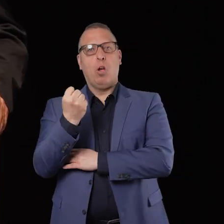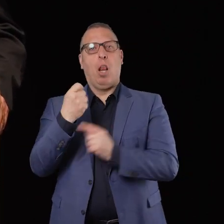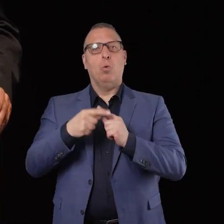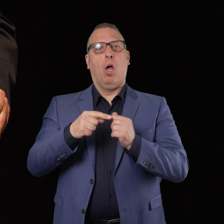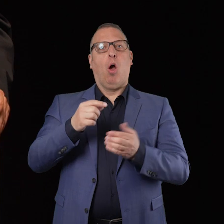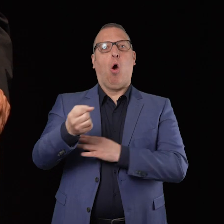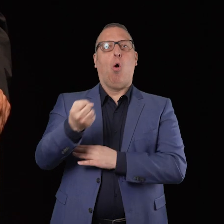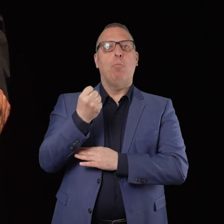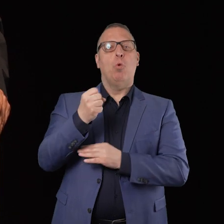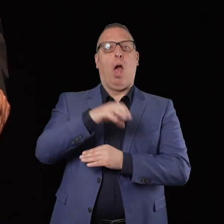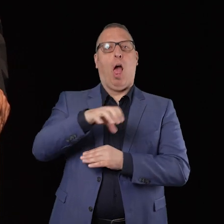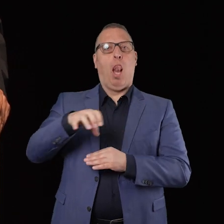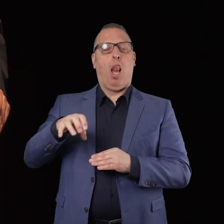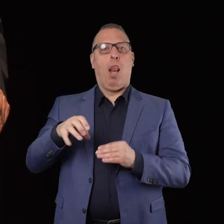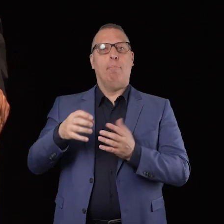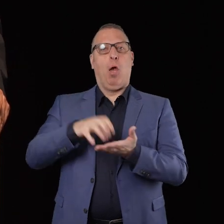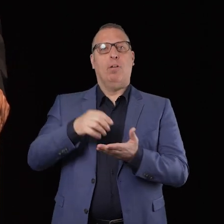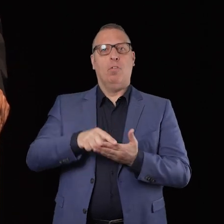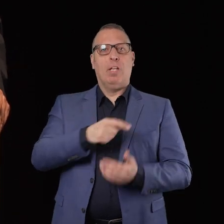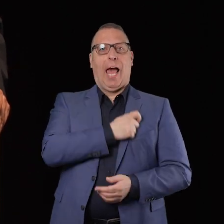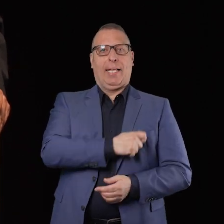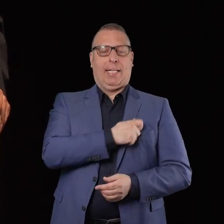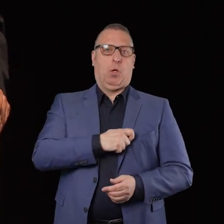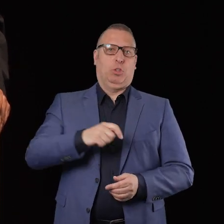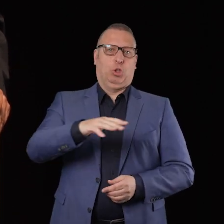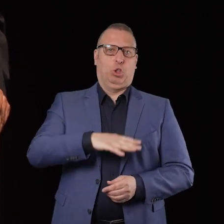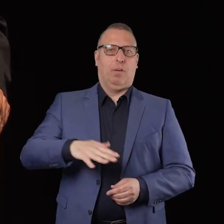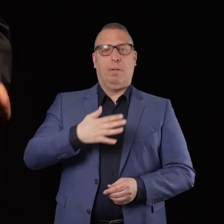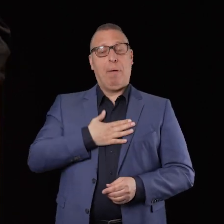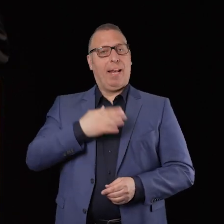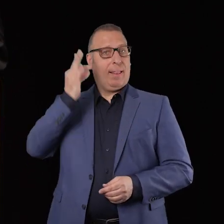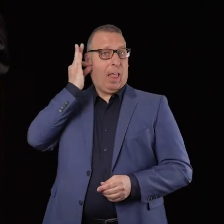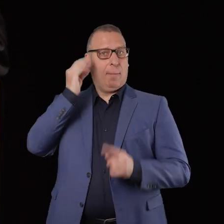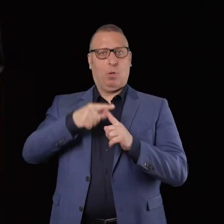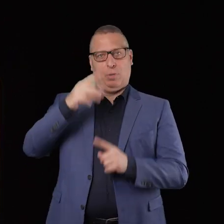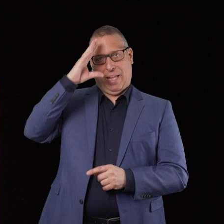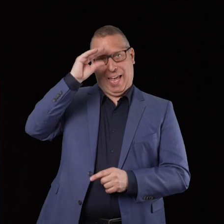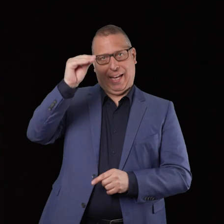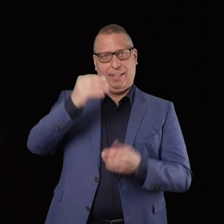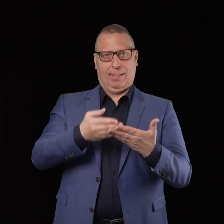kantonalen und kommunalen Behörden der Eidgenossenschaft, meine Damen und Herren.